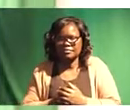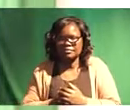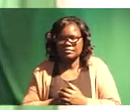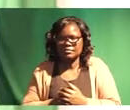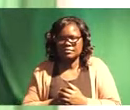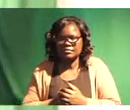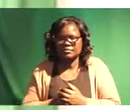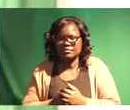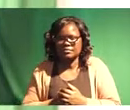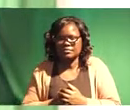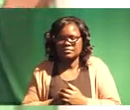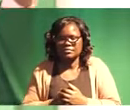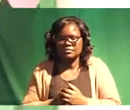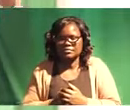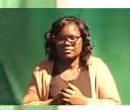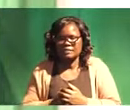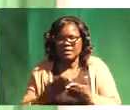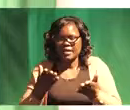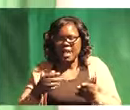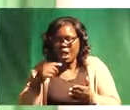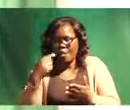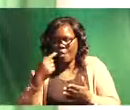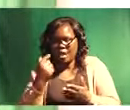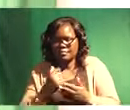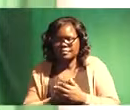Six sub-counties. Hapa Maua.